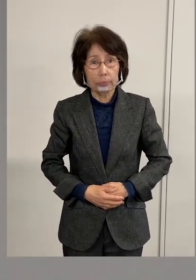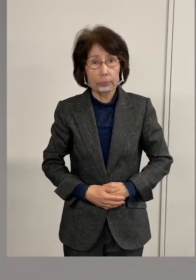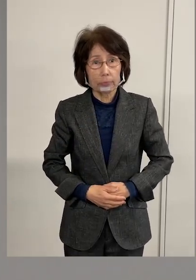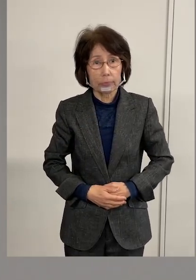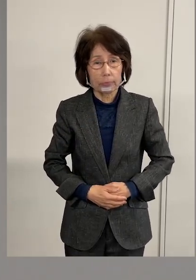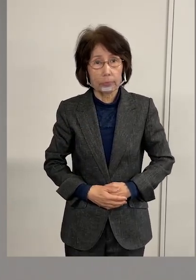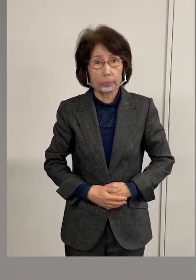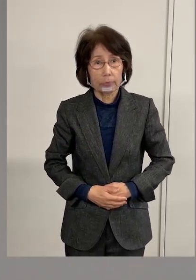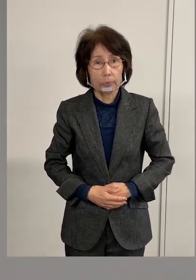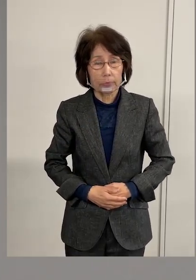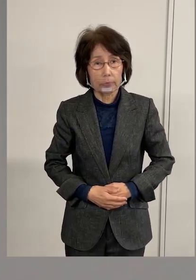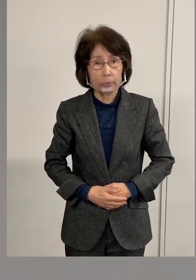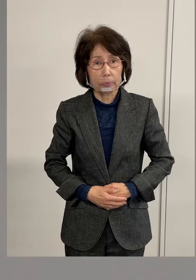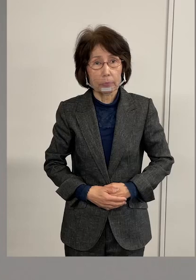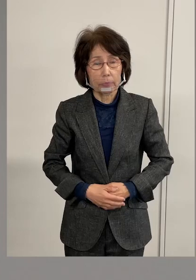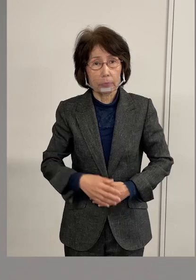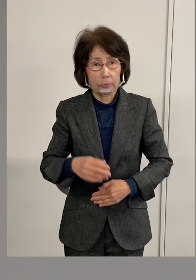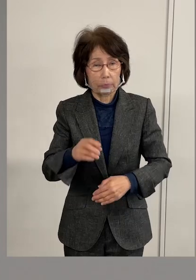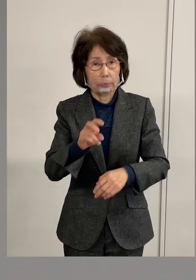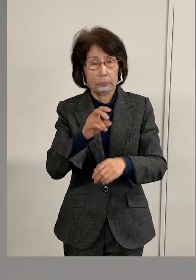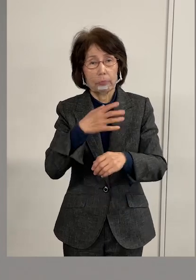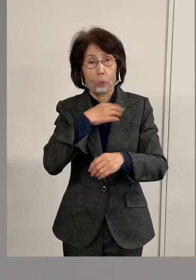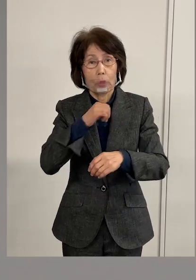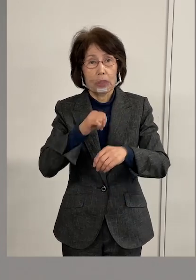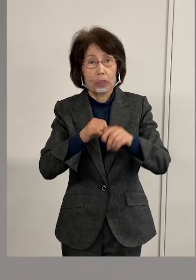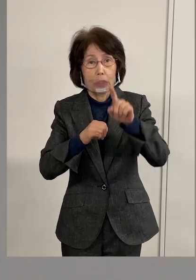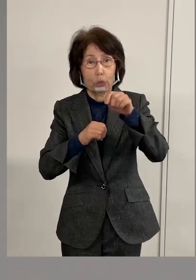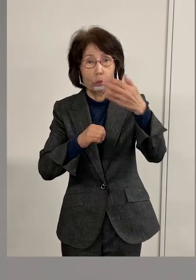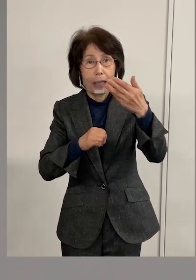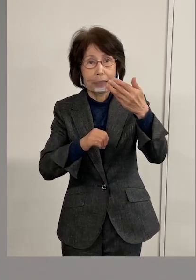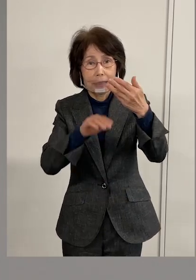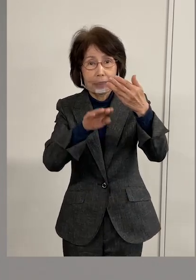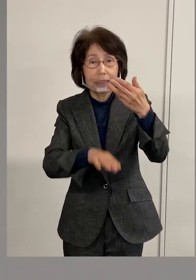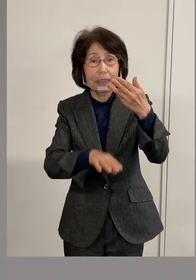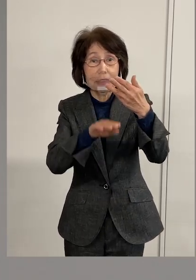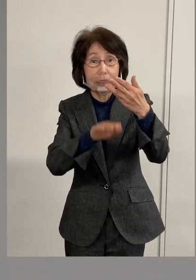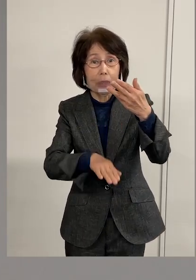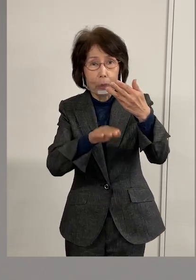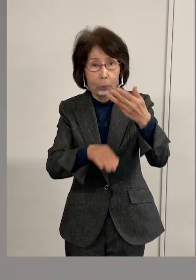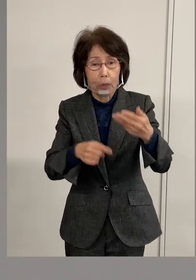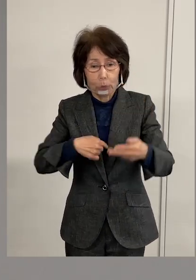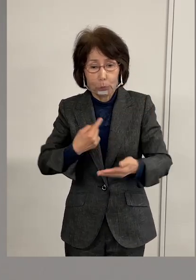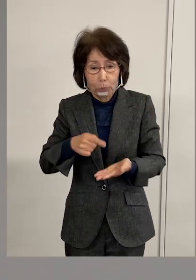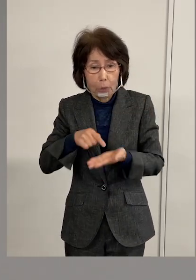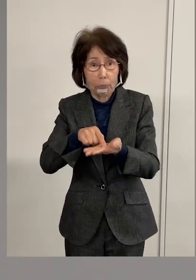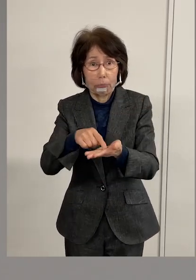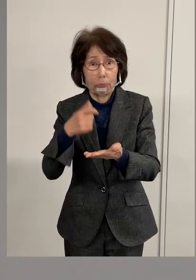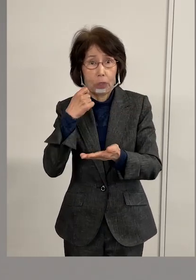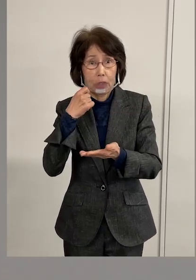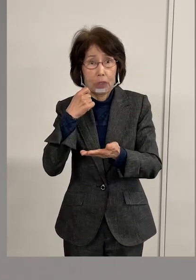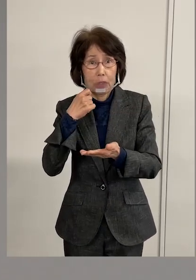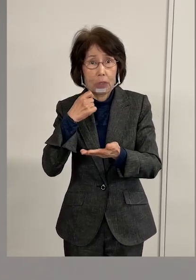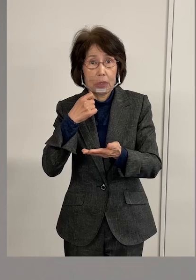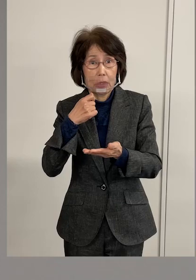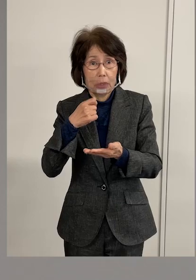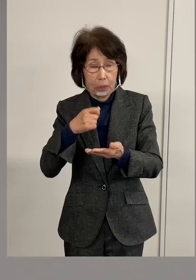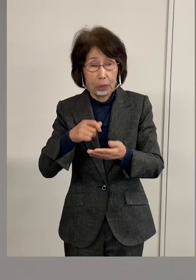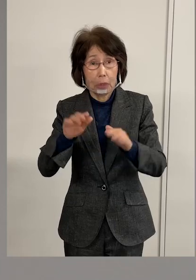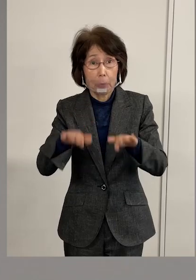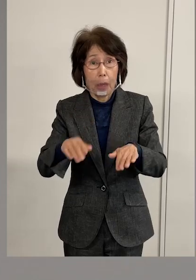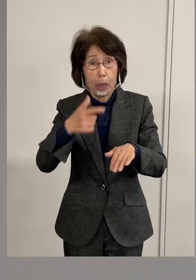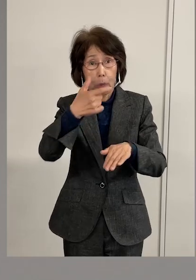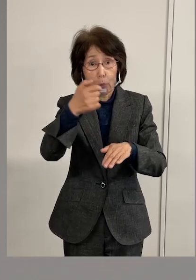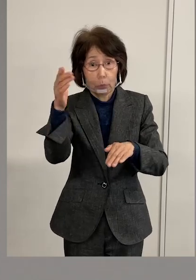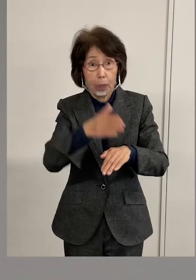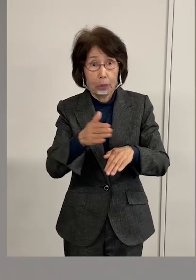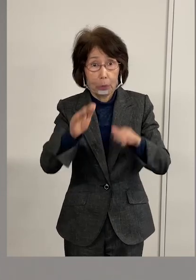おそらく未成年の人っていうのは自分で申請できないと思うんですが、この 40%、 残り 40% がどのような世代なのか